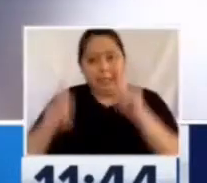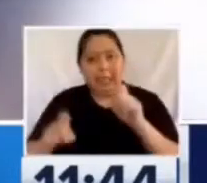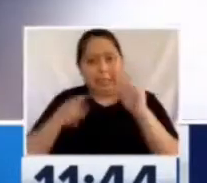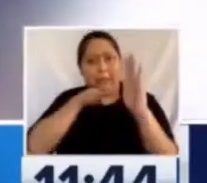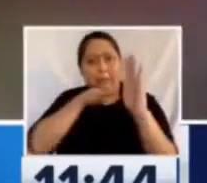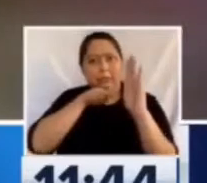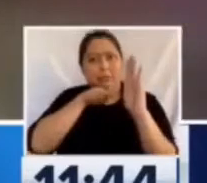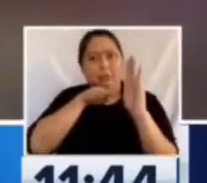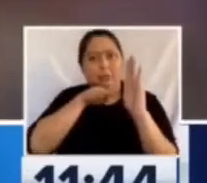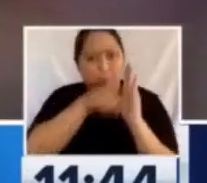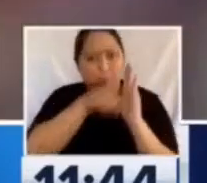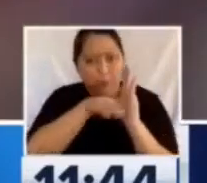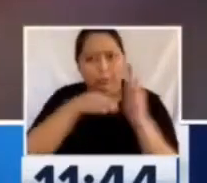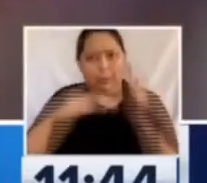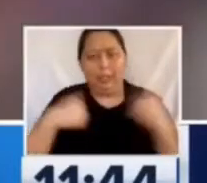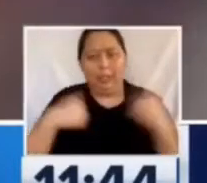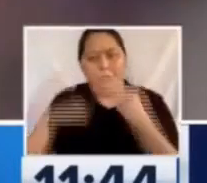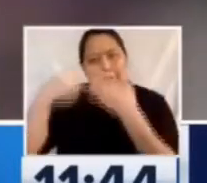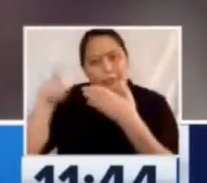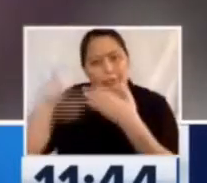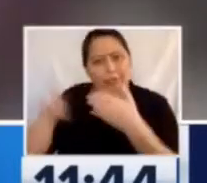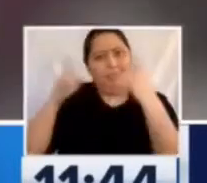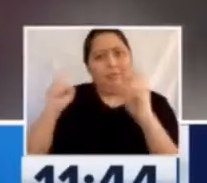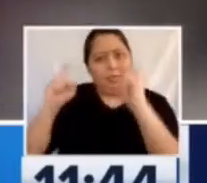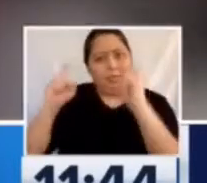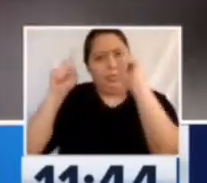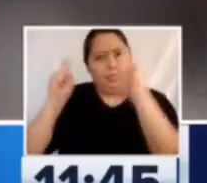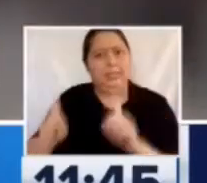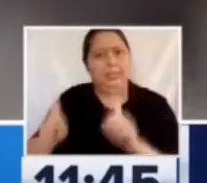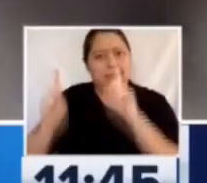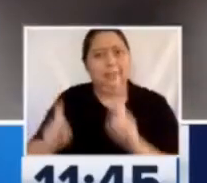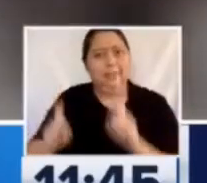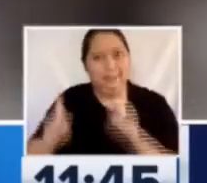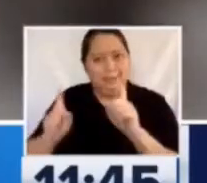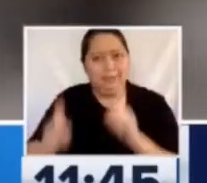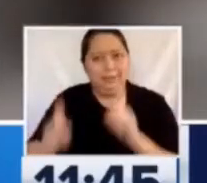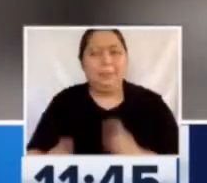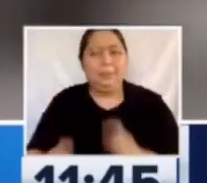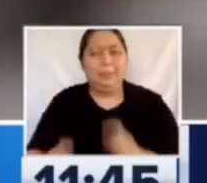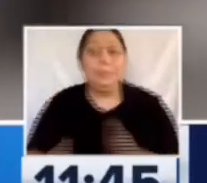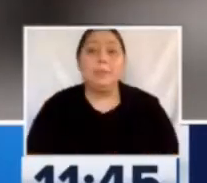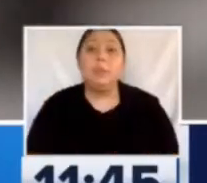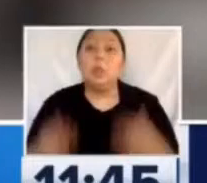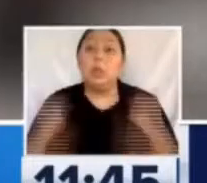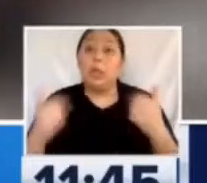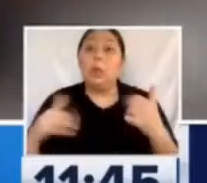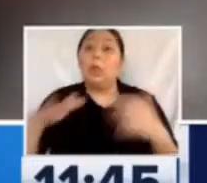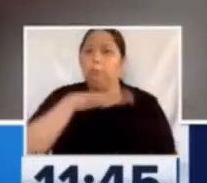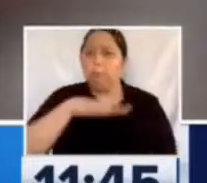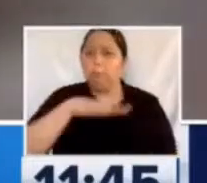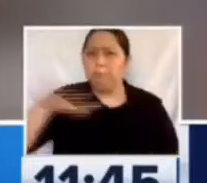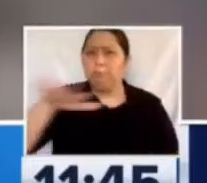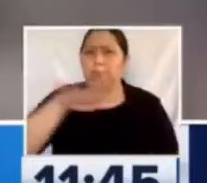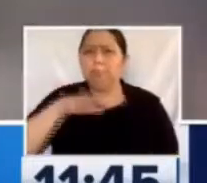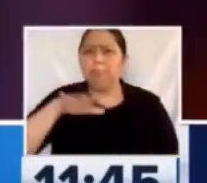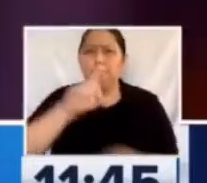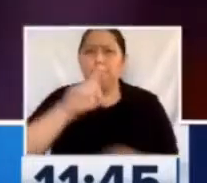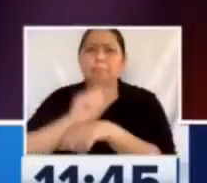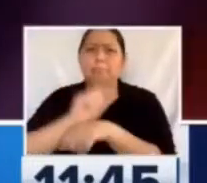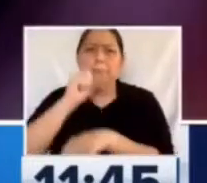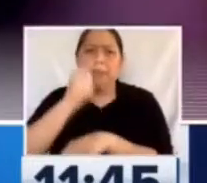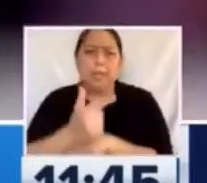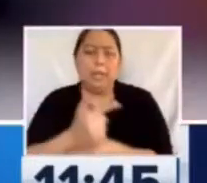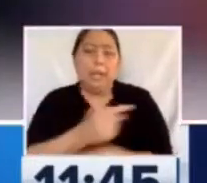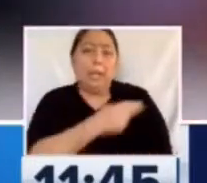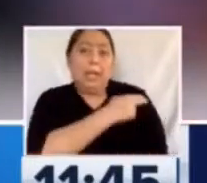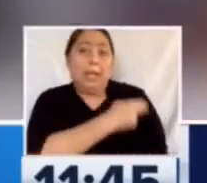na maaring hindi alam o hindi nakakapunta sa ating mga health center, eto ho, online. Pag pumunta kayo sa